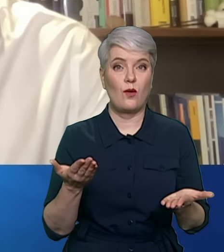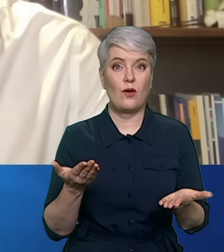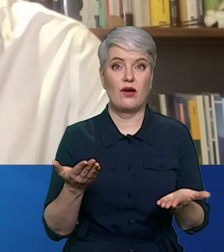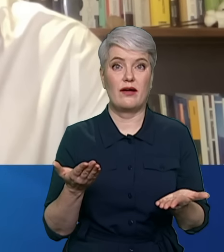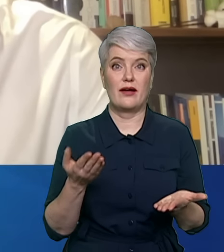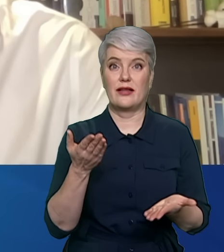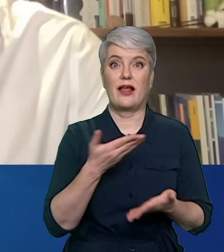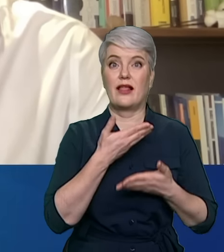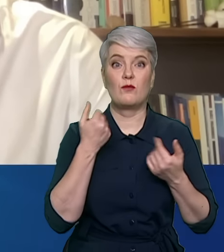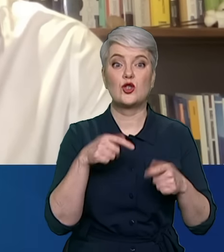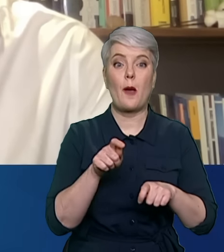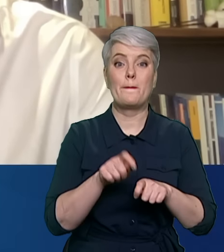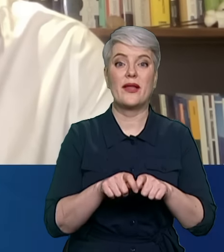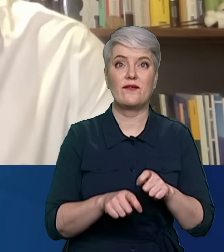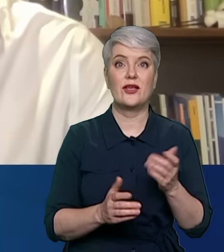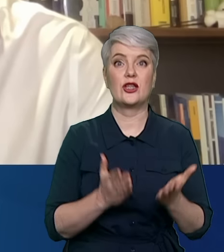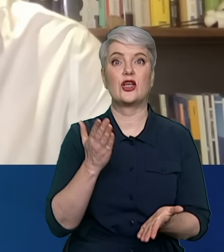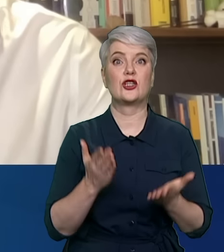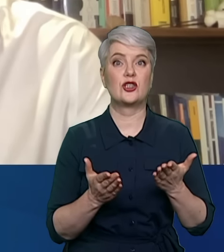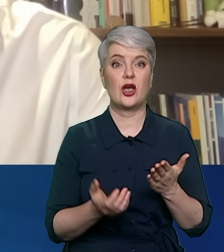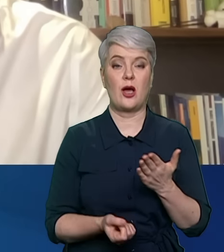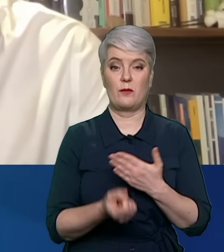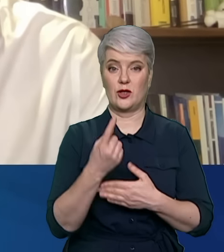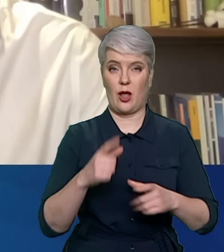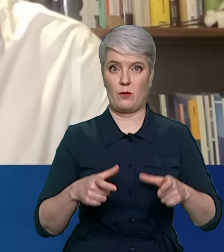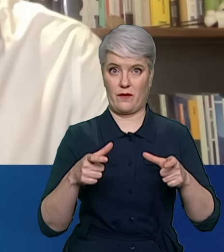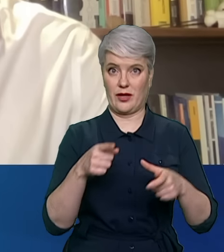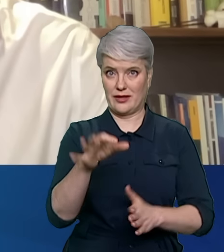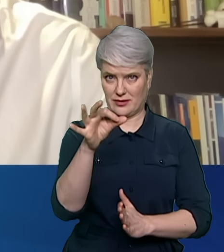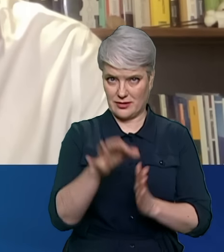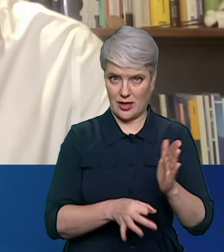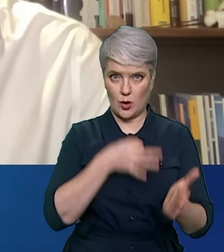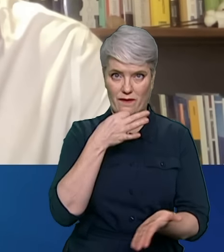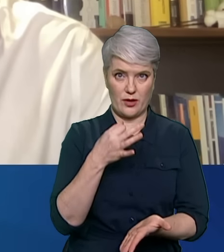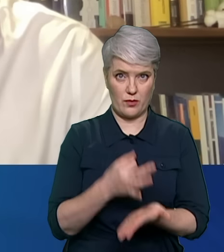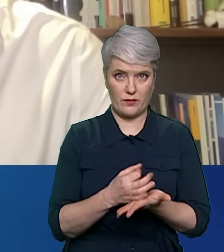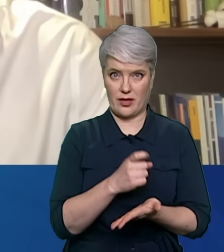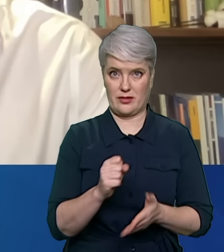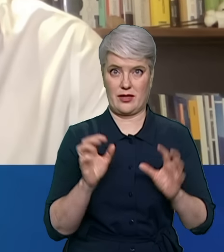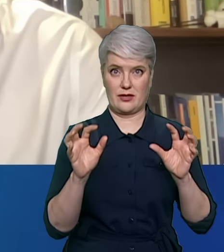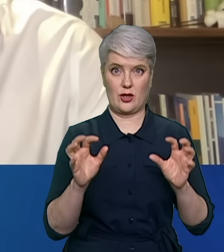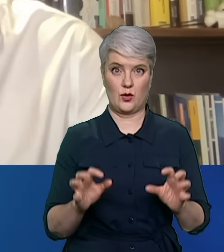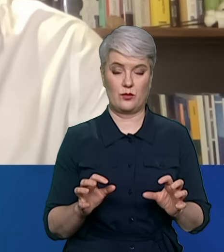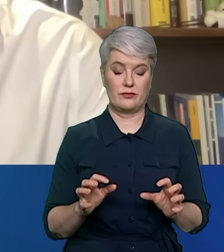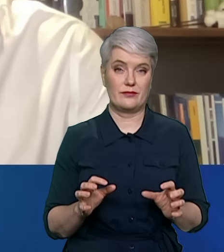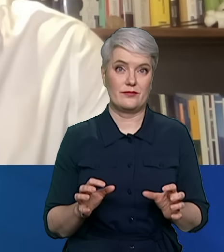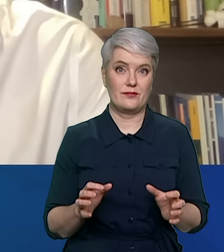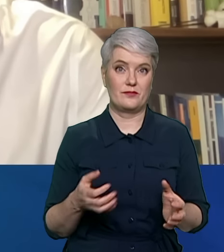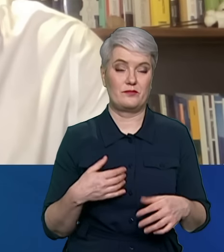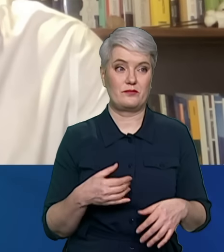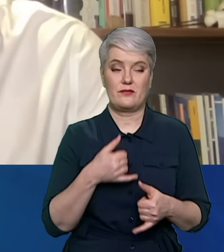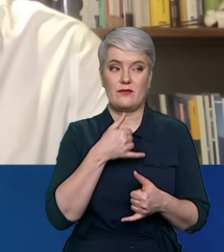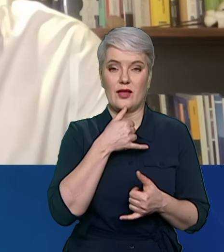або ти не маєш змоги перевірити, чи прийшла тобі повістка, ти одразу несеш відповідальність за закон. Тобто тут також ми не можемо